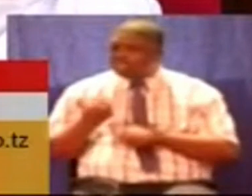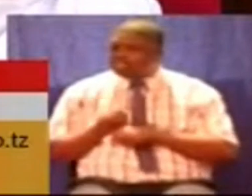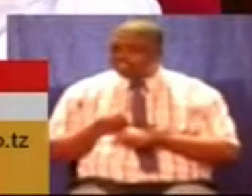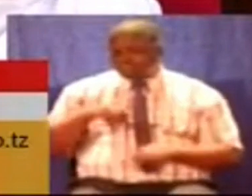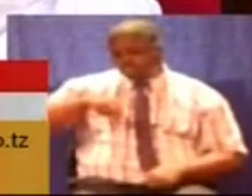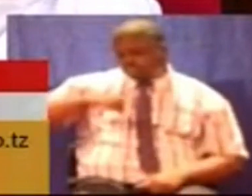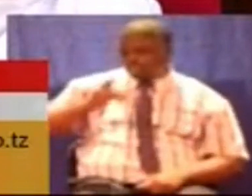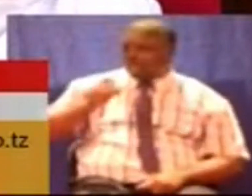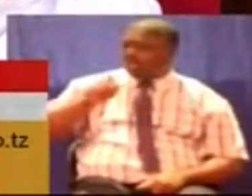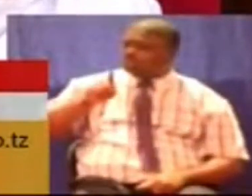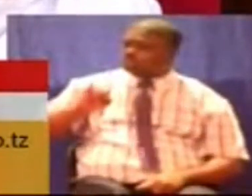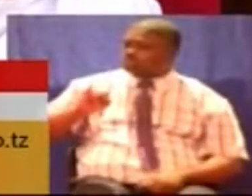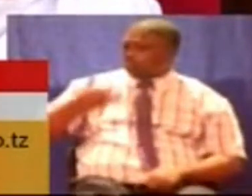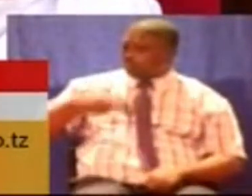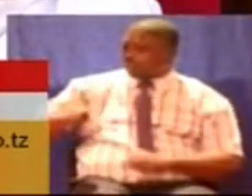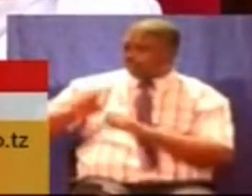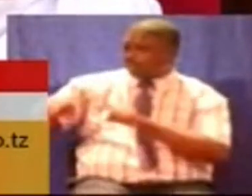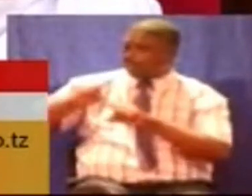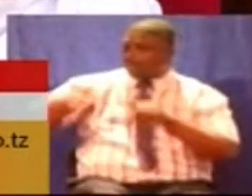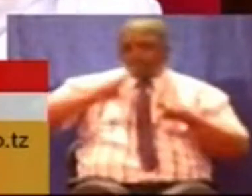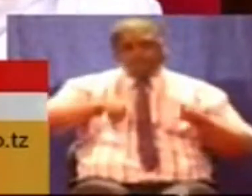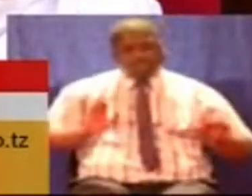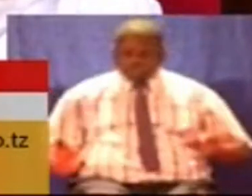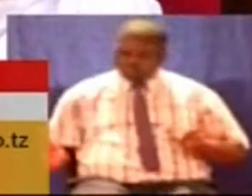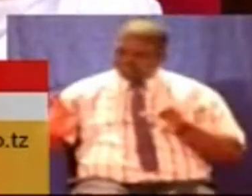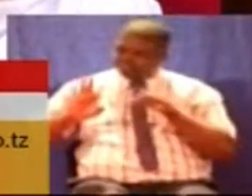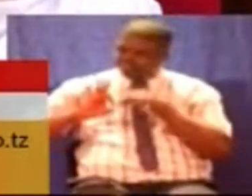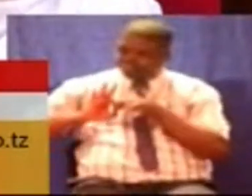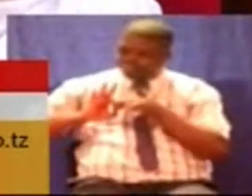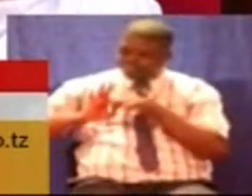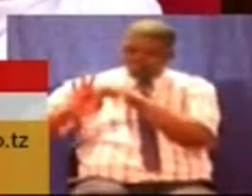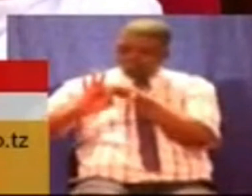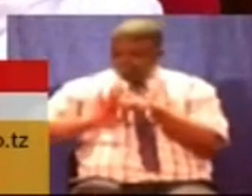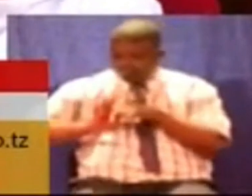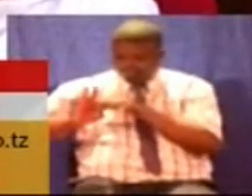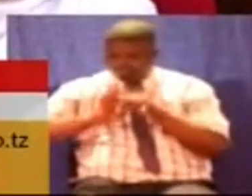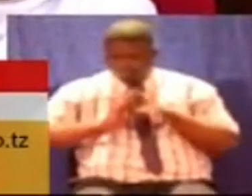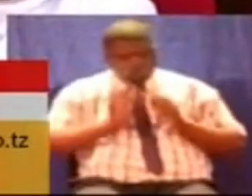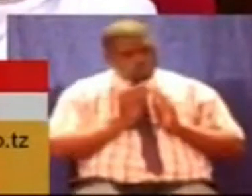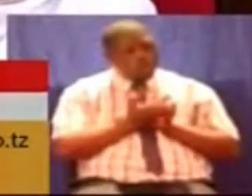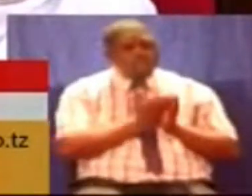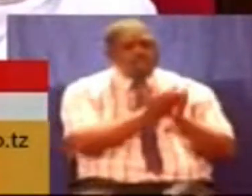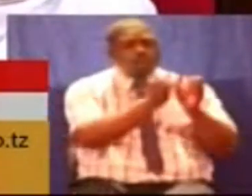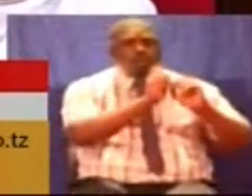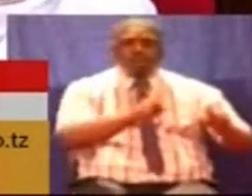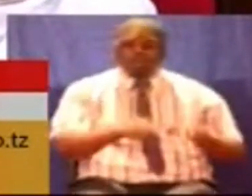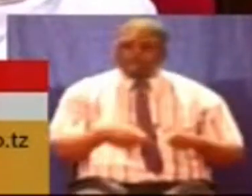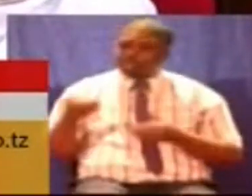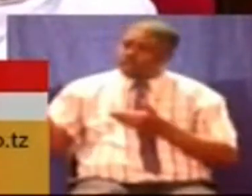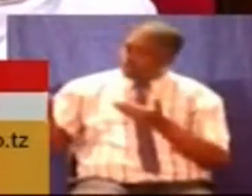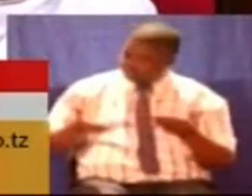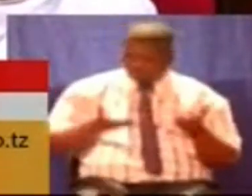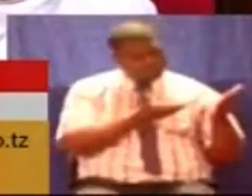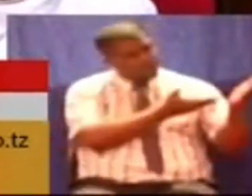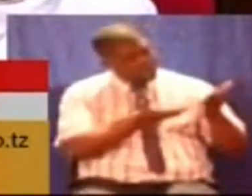na wizara mbalimbali alishirikisha wadau mbalimbali wa maeneo mbalimbali kuja pale wale